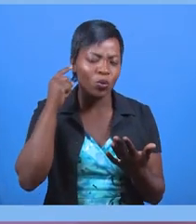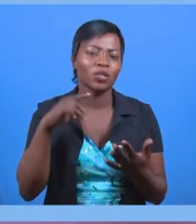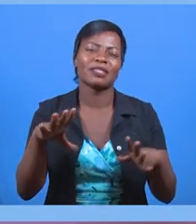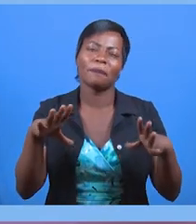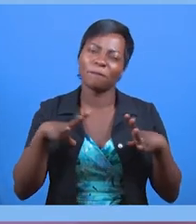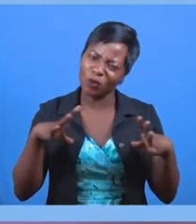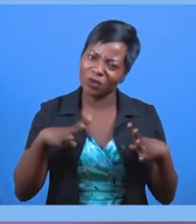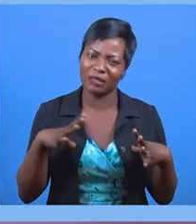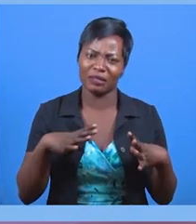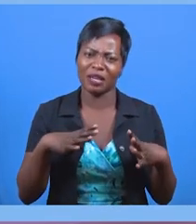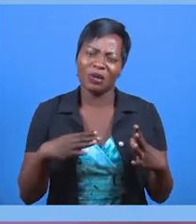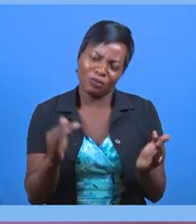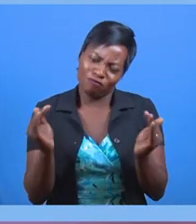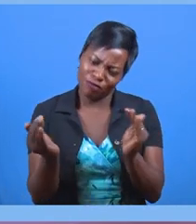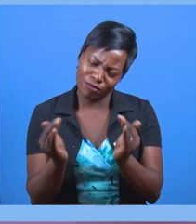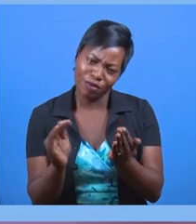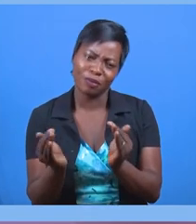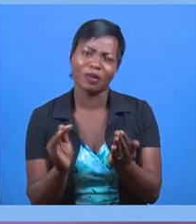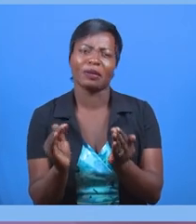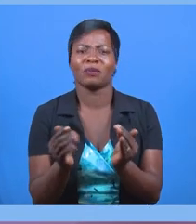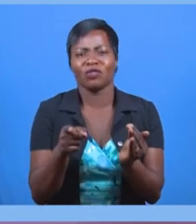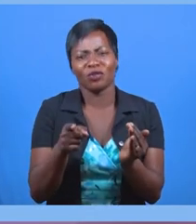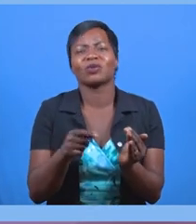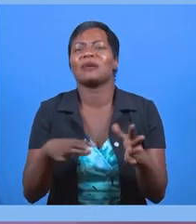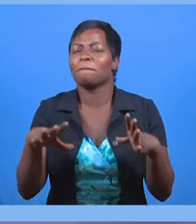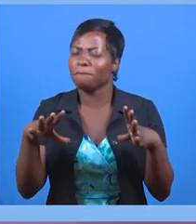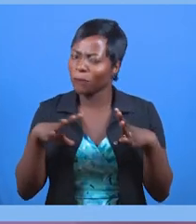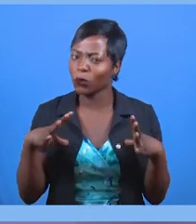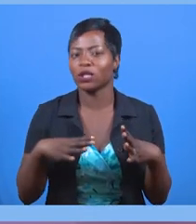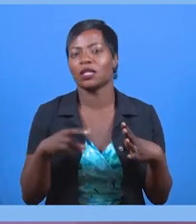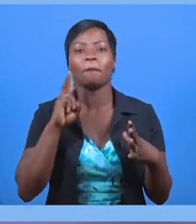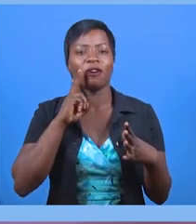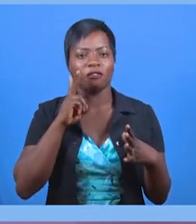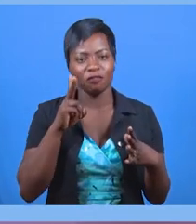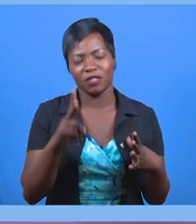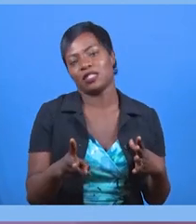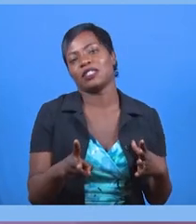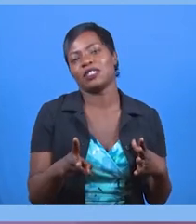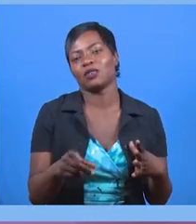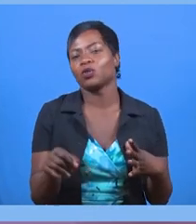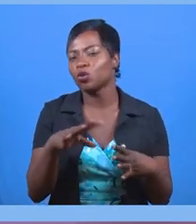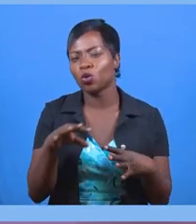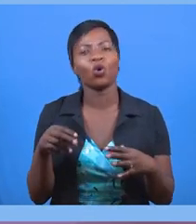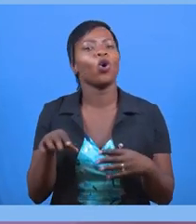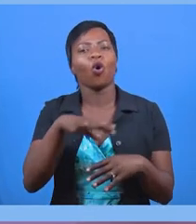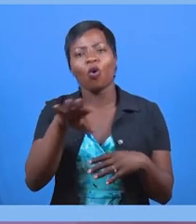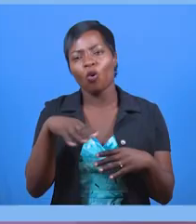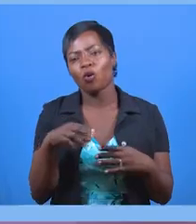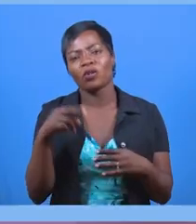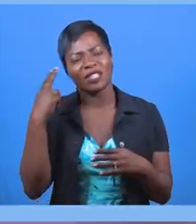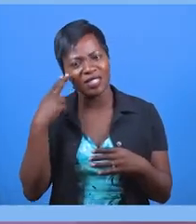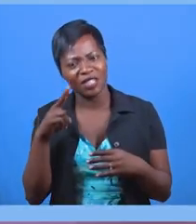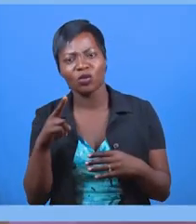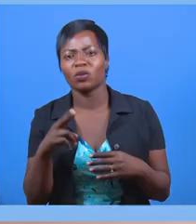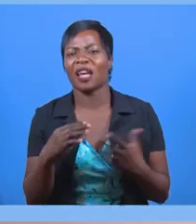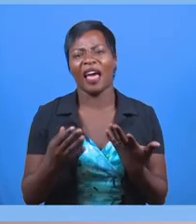ngatiukoshesei ukama uhwohwo kuitira kuti tisazova tichinokakavadzana kuti mumwe musi tinobvumirana nazvo kuti aiwa Muyenzi Haapedze Dura